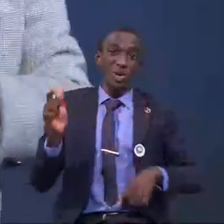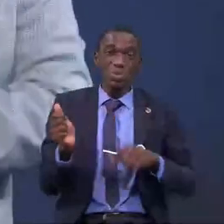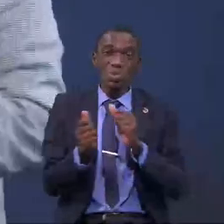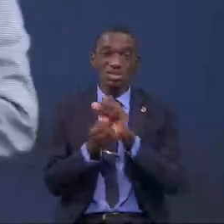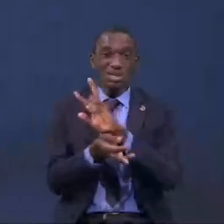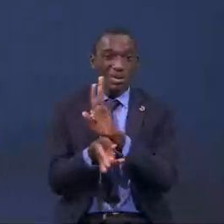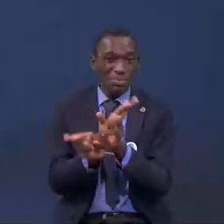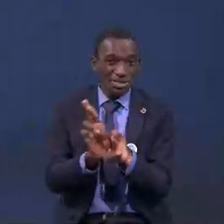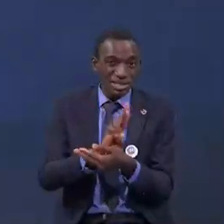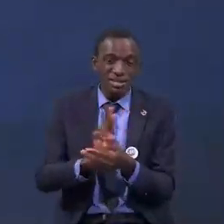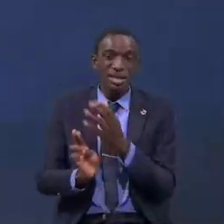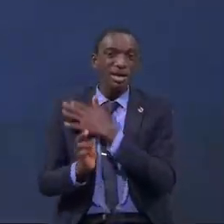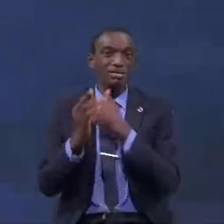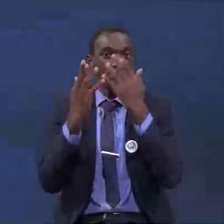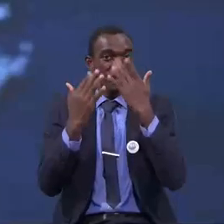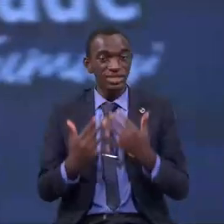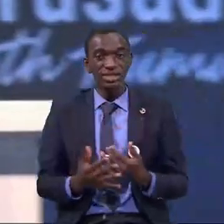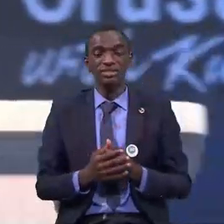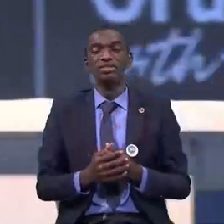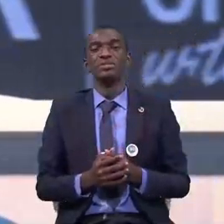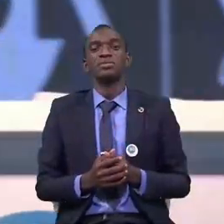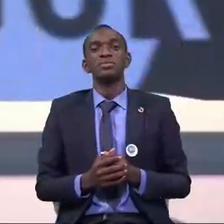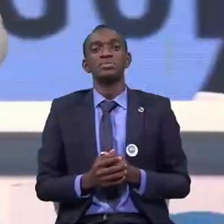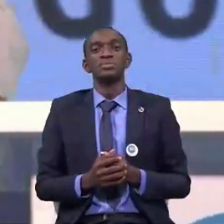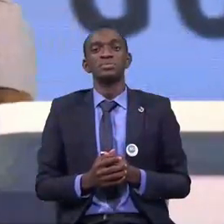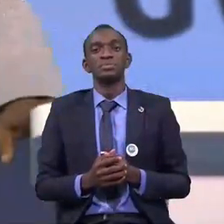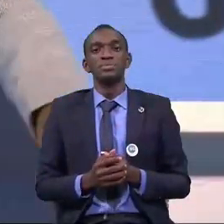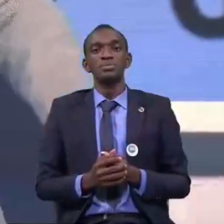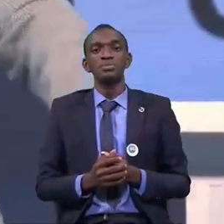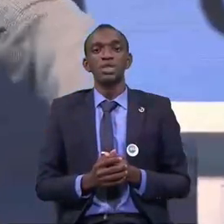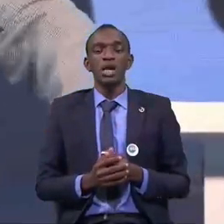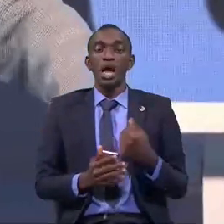nous venons devant le Seigneur pénitent et repentant.